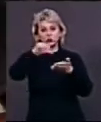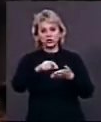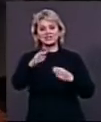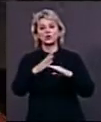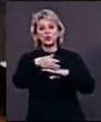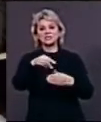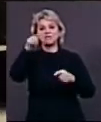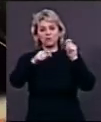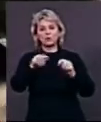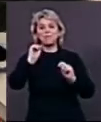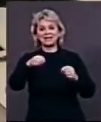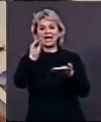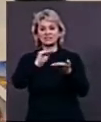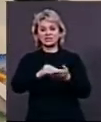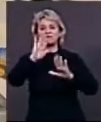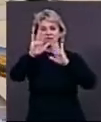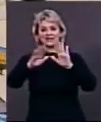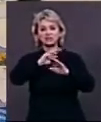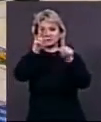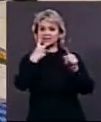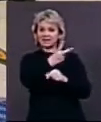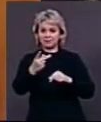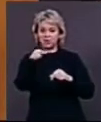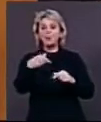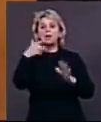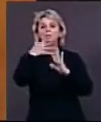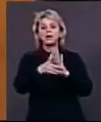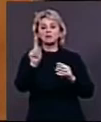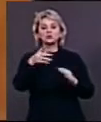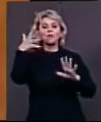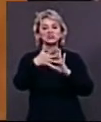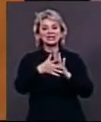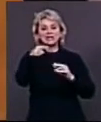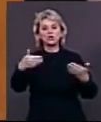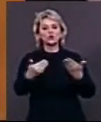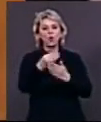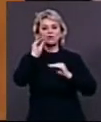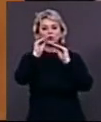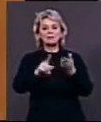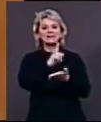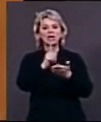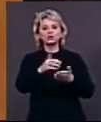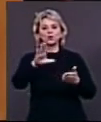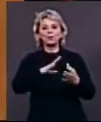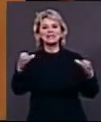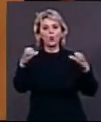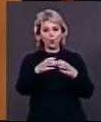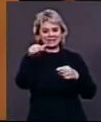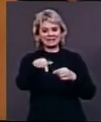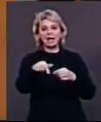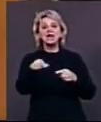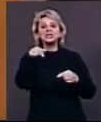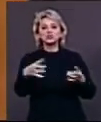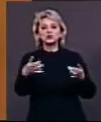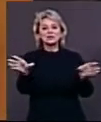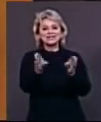гости форума могли оценить на выставочном стенде. Мы понимаем, что внедрение новых удобрений должно быть комплексным. То есть